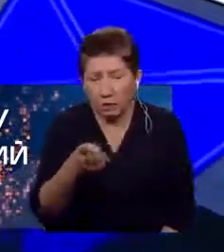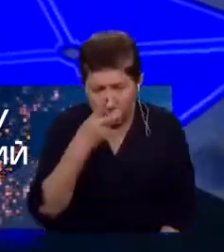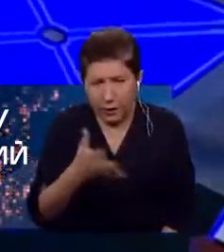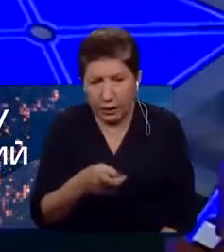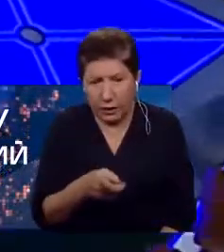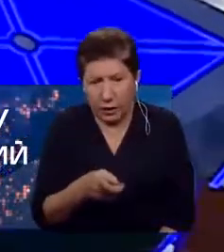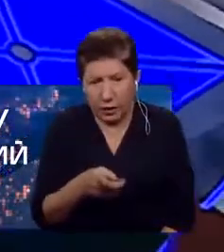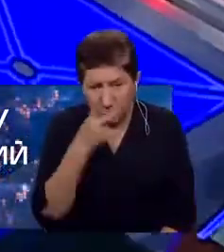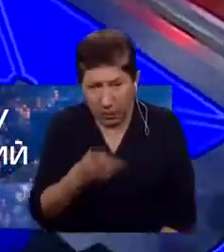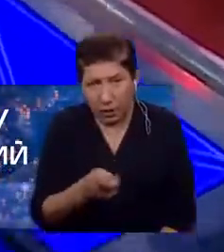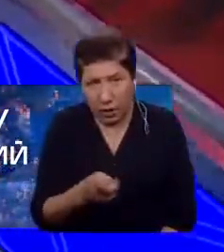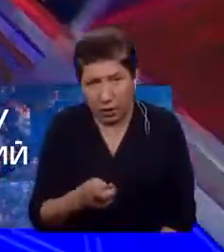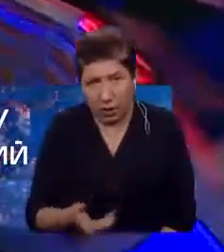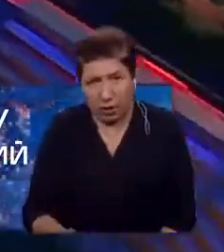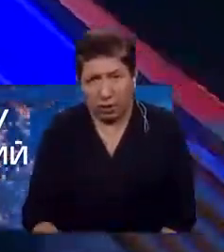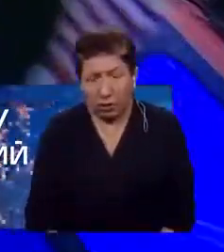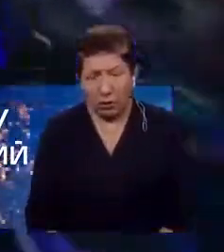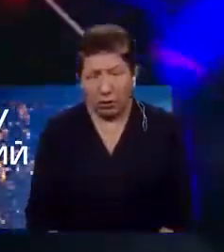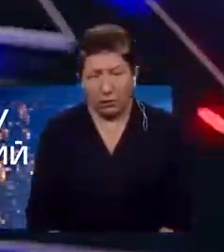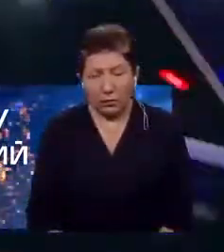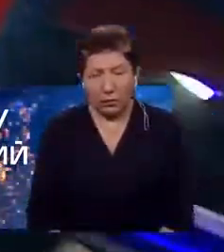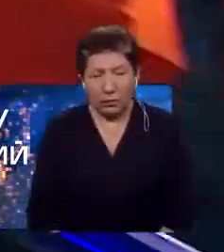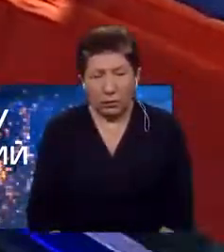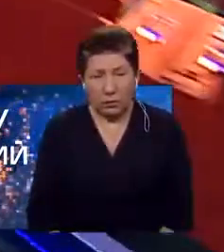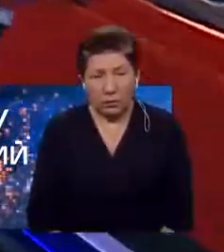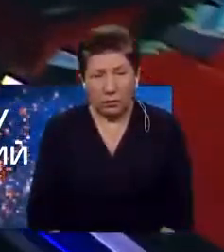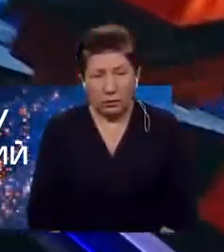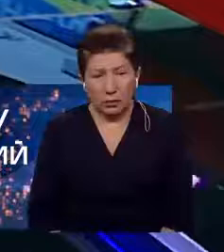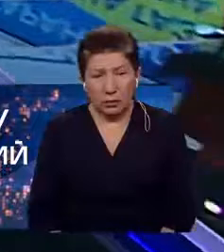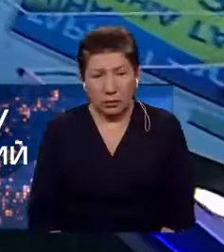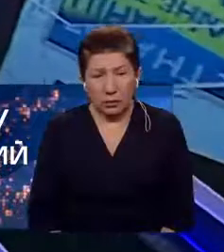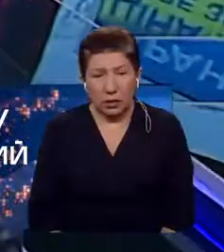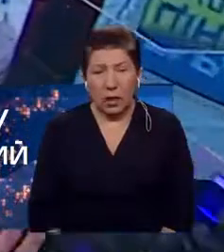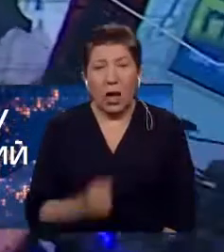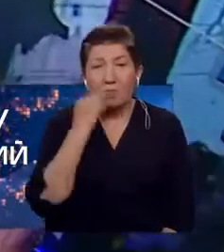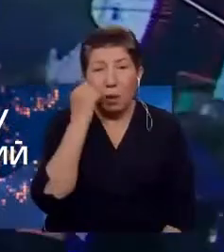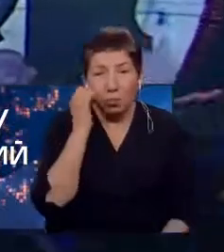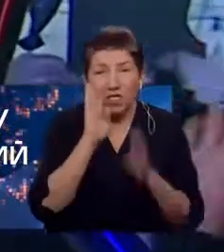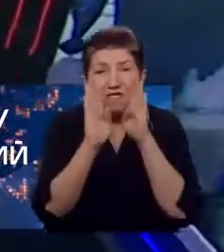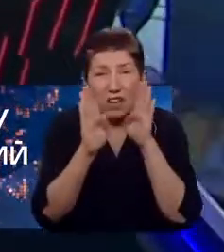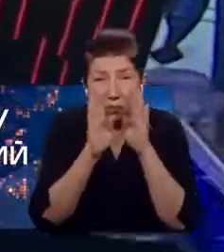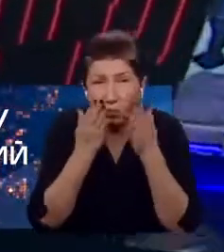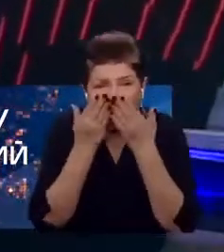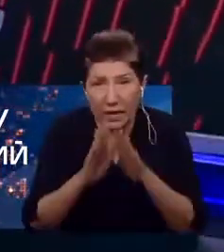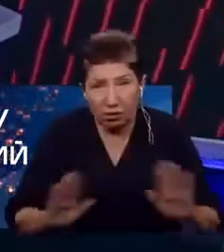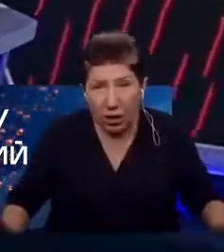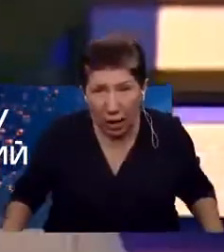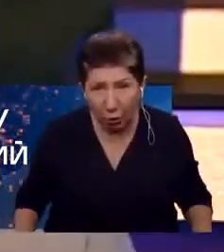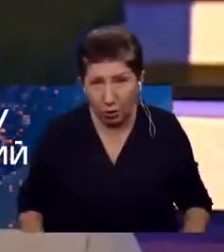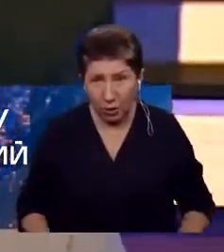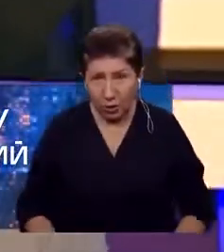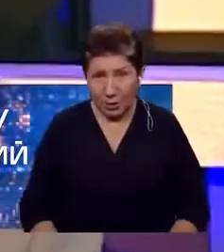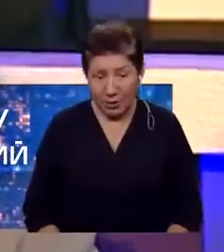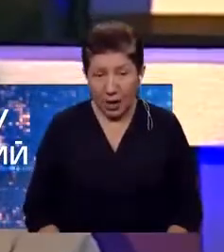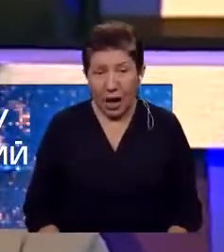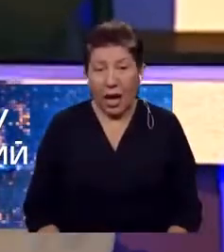Є тут громадяни? Будь ласка, кажіть. Оце вам подобається? Бабусі в Фейсбук не ходять. Угу. Так, поясніть,